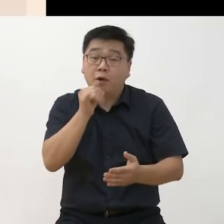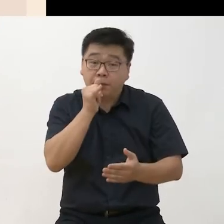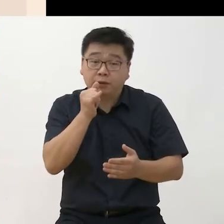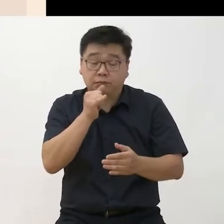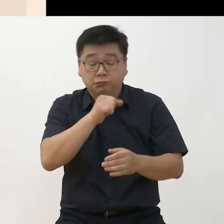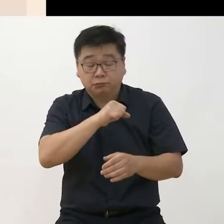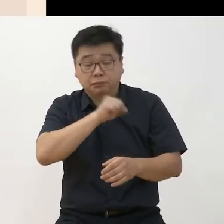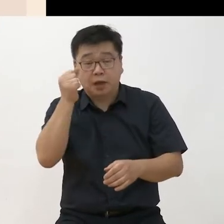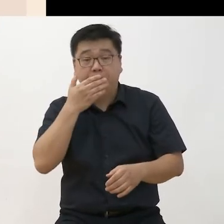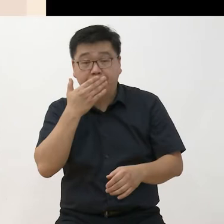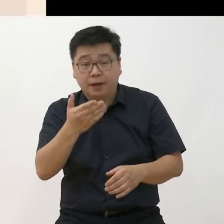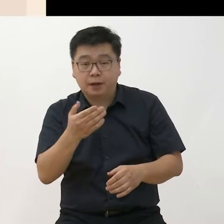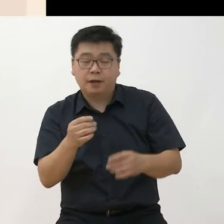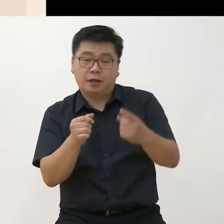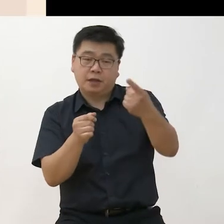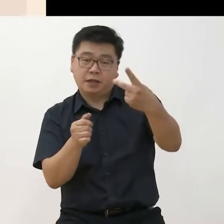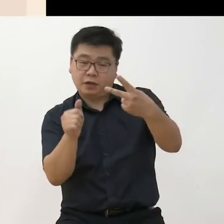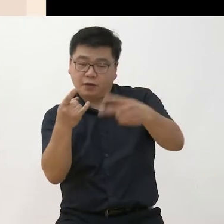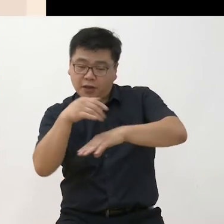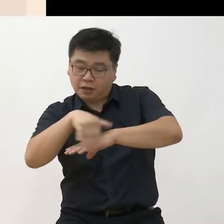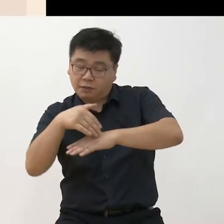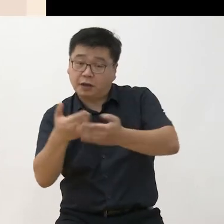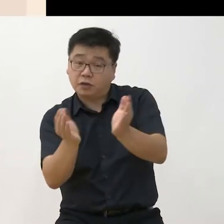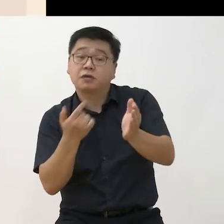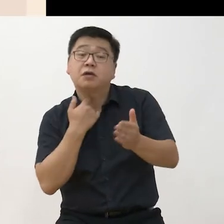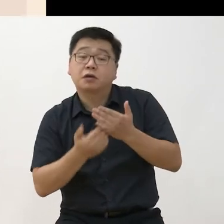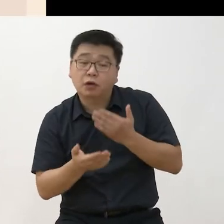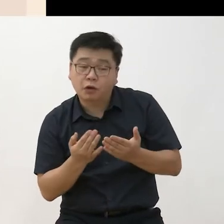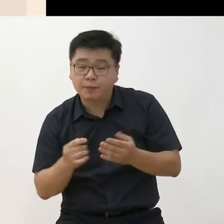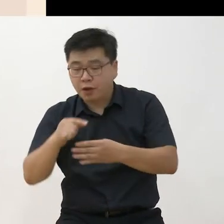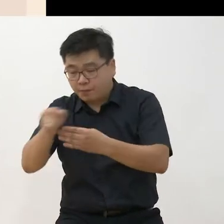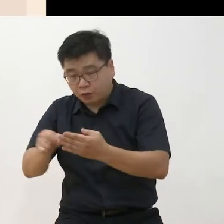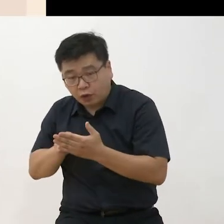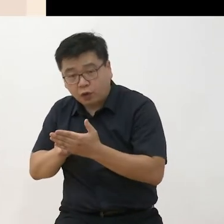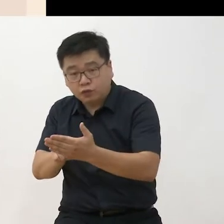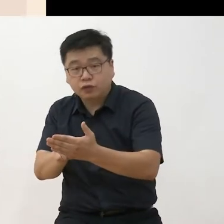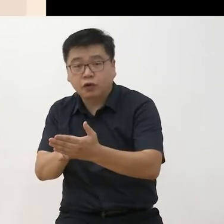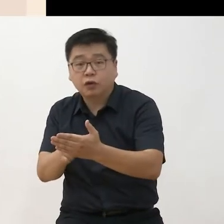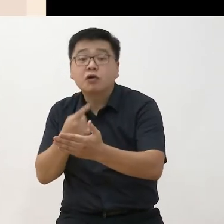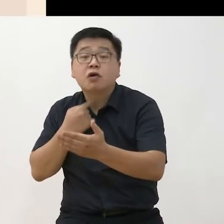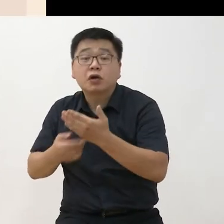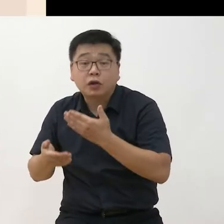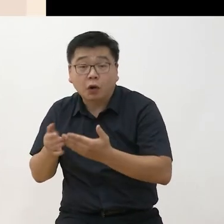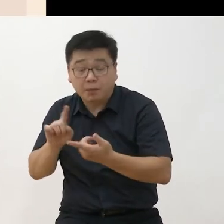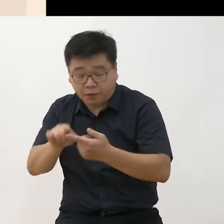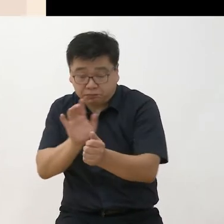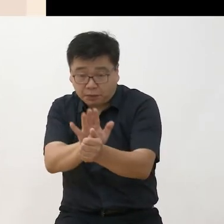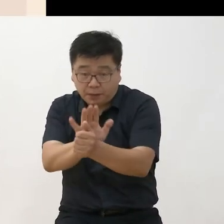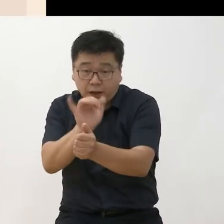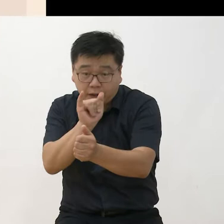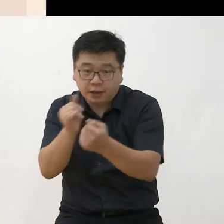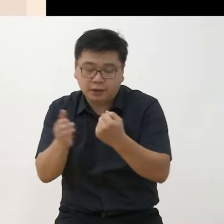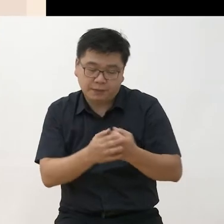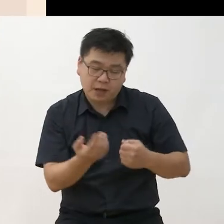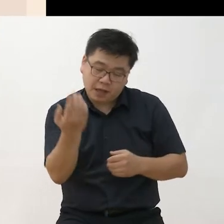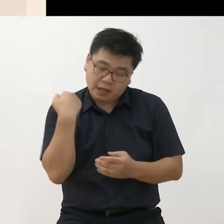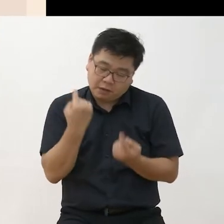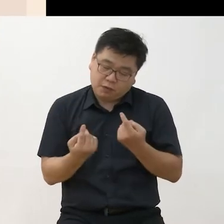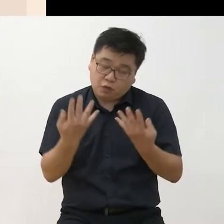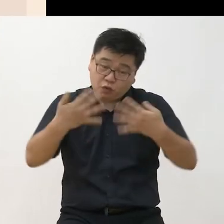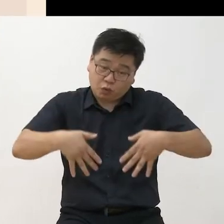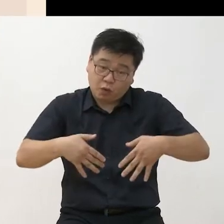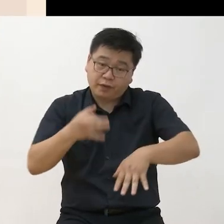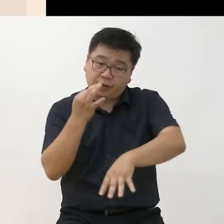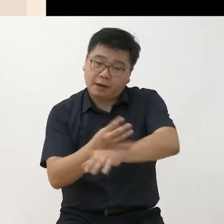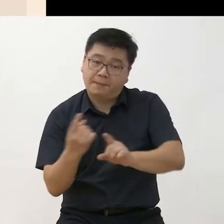가능하고요. 그리고 2회 이상의 기획 전시 또는 프로그램 운영 지원을 지원하면서 이제 조건을 완화했습니다.